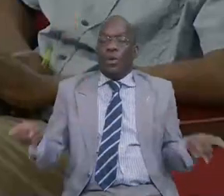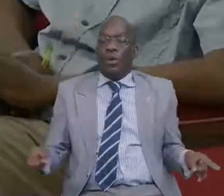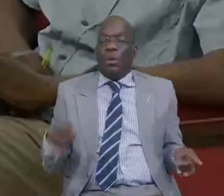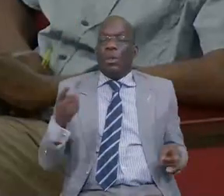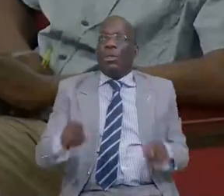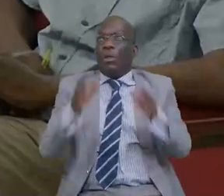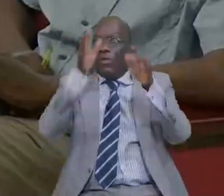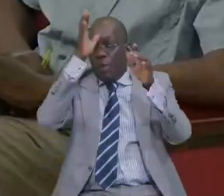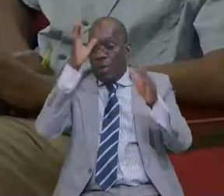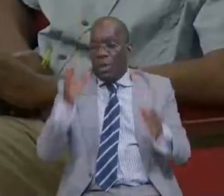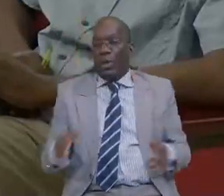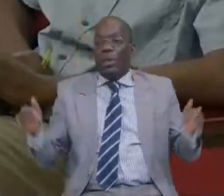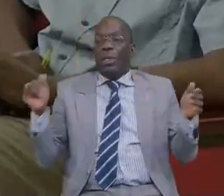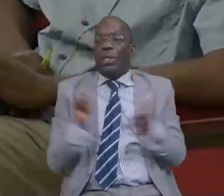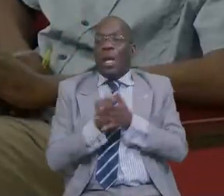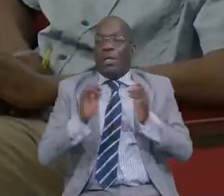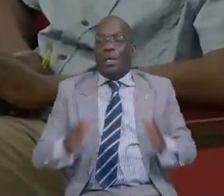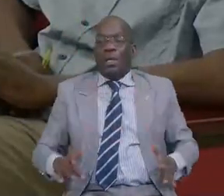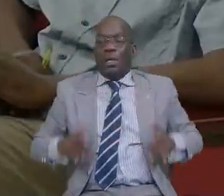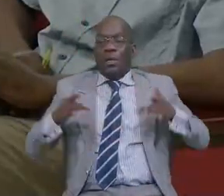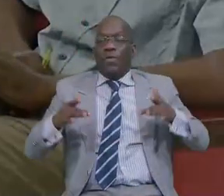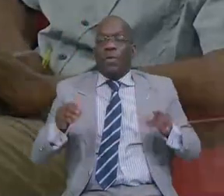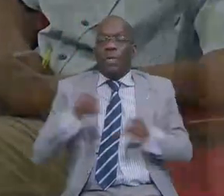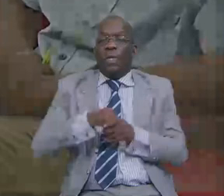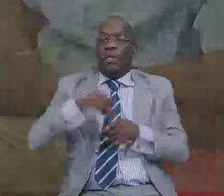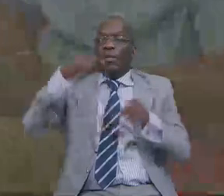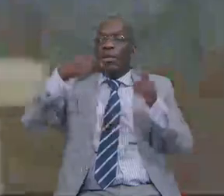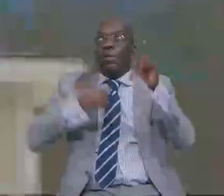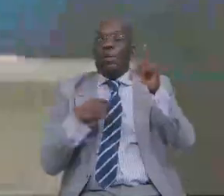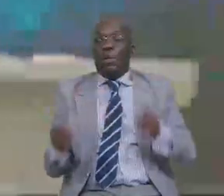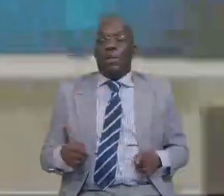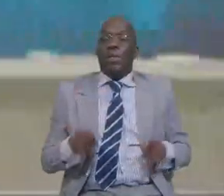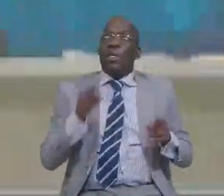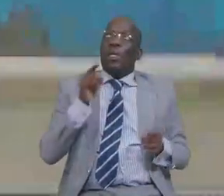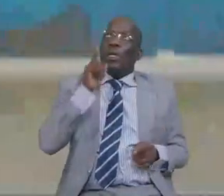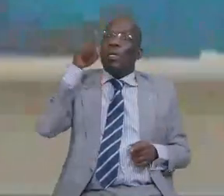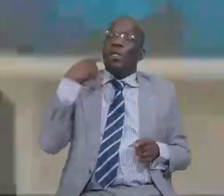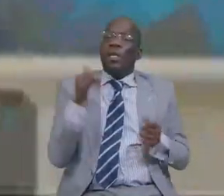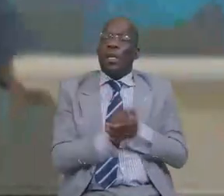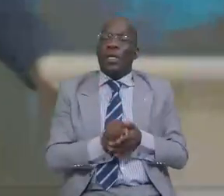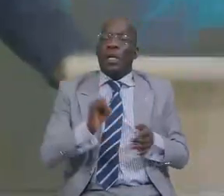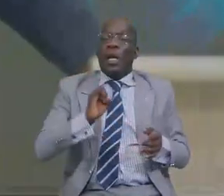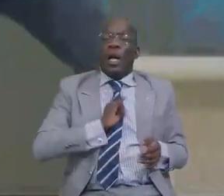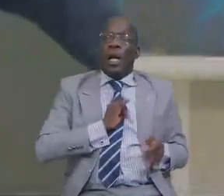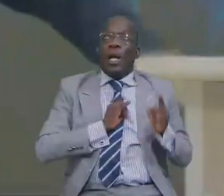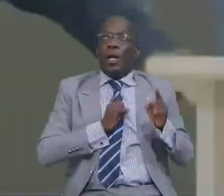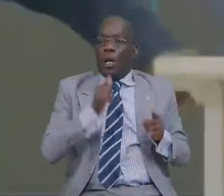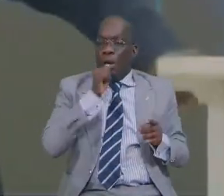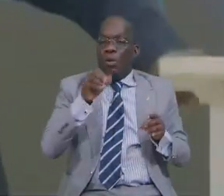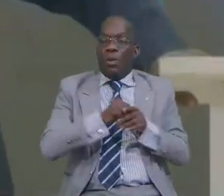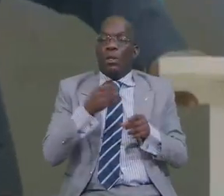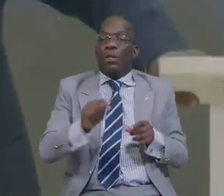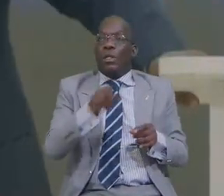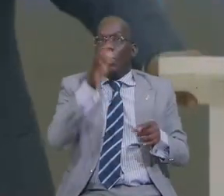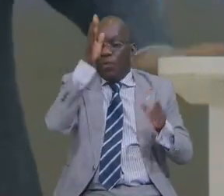Mais le Père qui demeure en moi, il avait déjà dit, je suis dans le